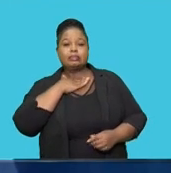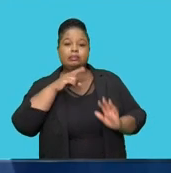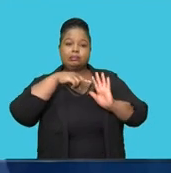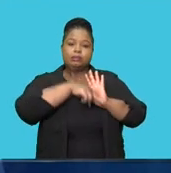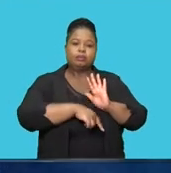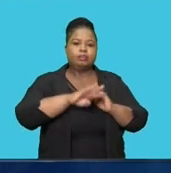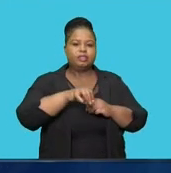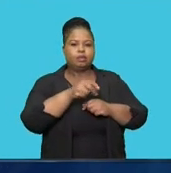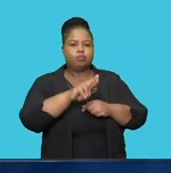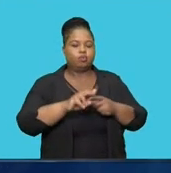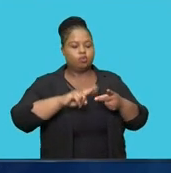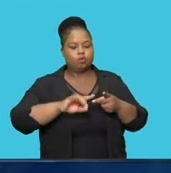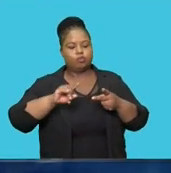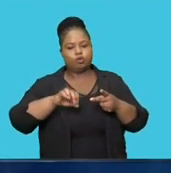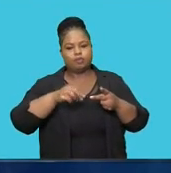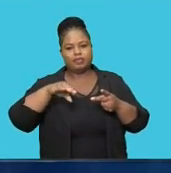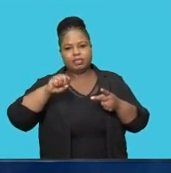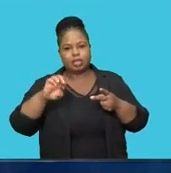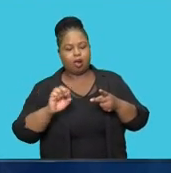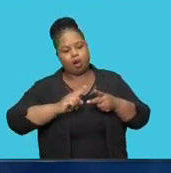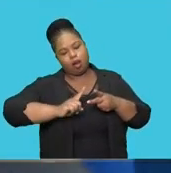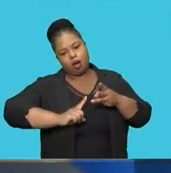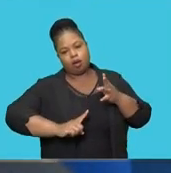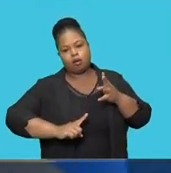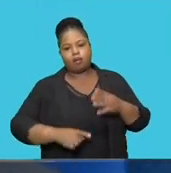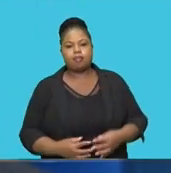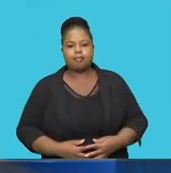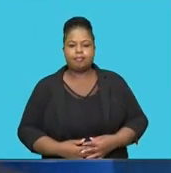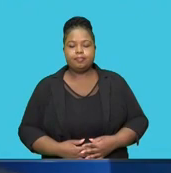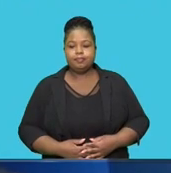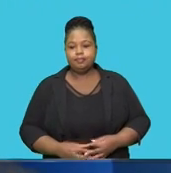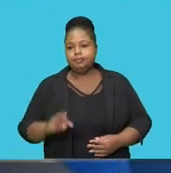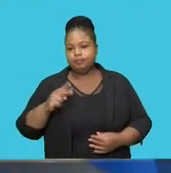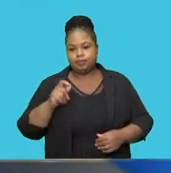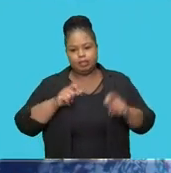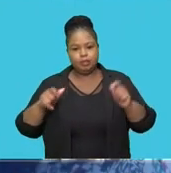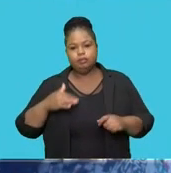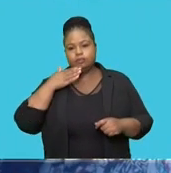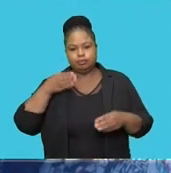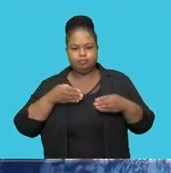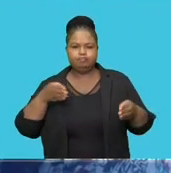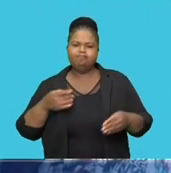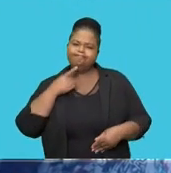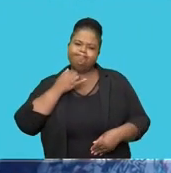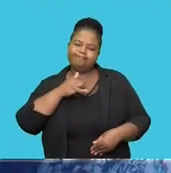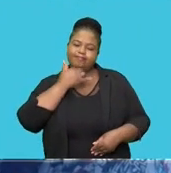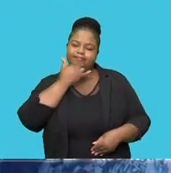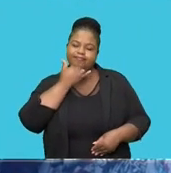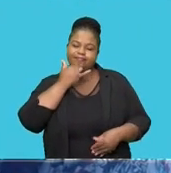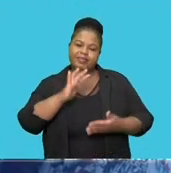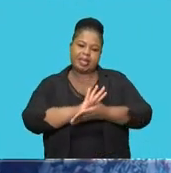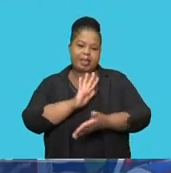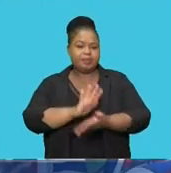ungumthembu ulimpondomise injalo nje ebukhosini. Abanye bebeyingxenye lomcimbi bathi kuyajabulisa ukusingatha